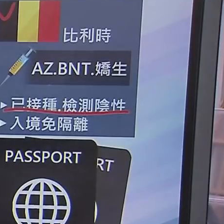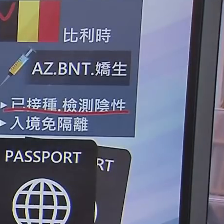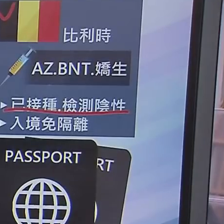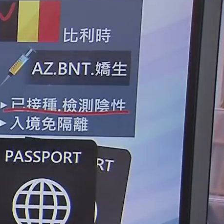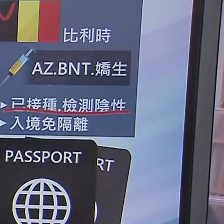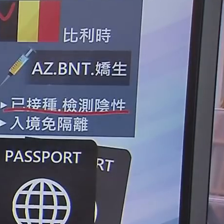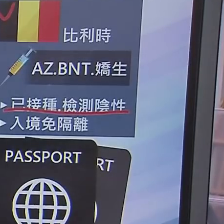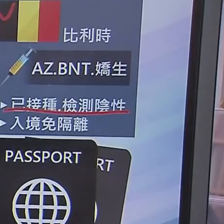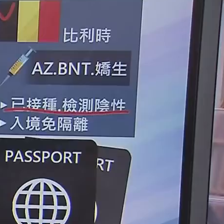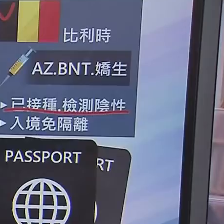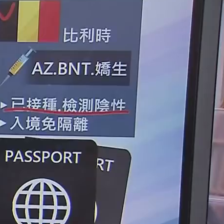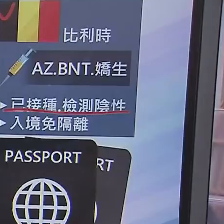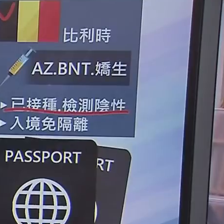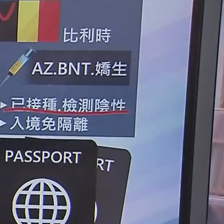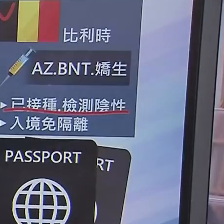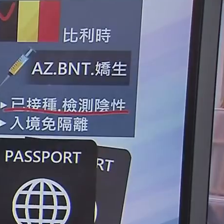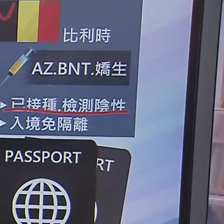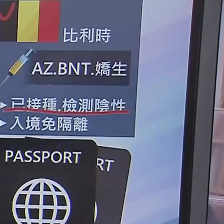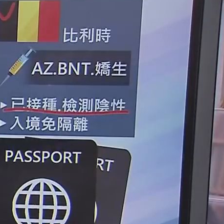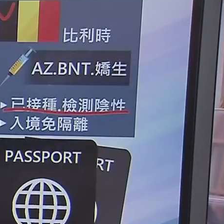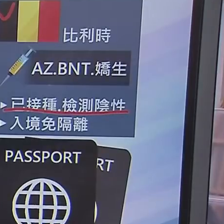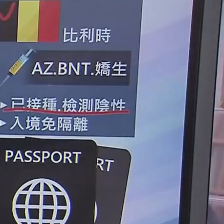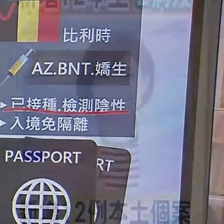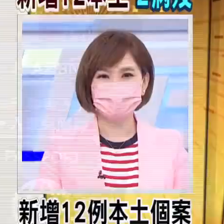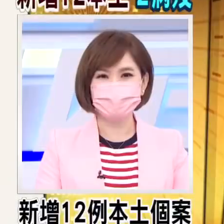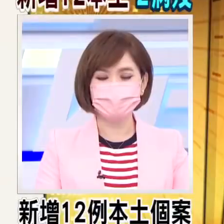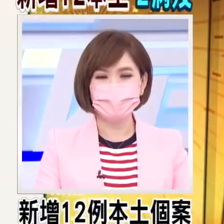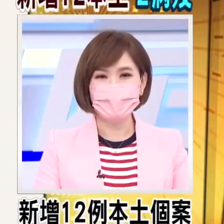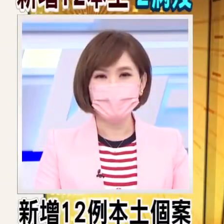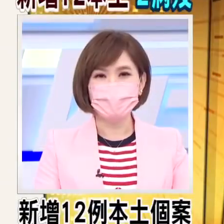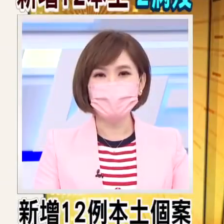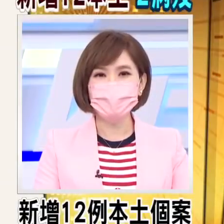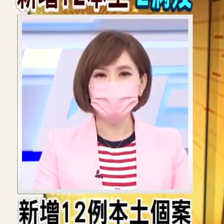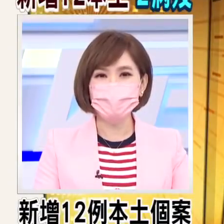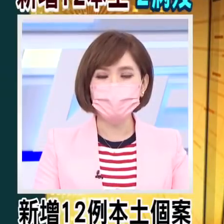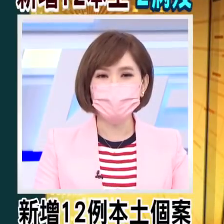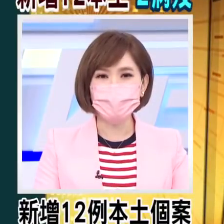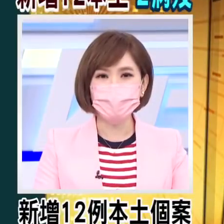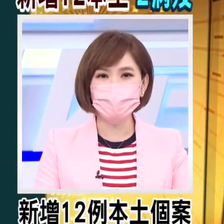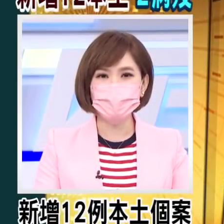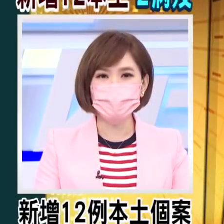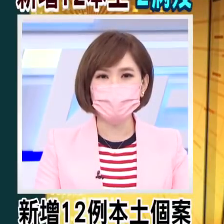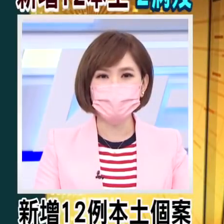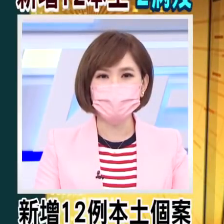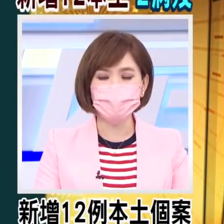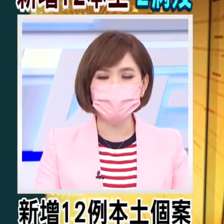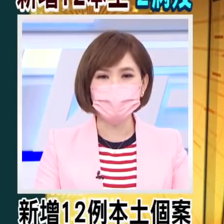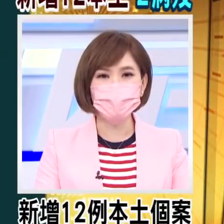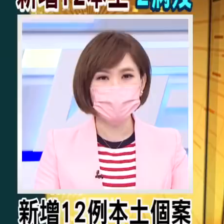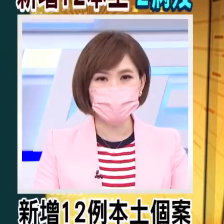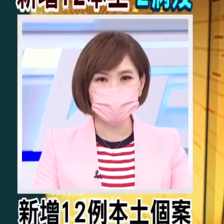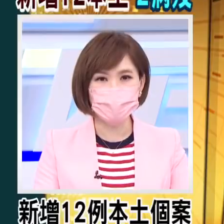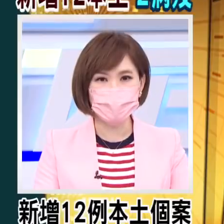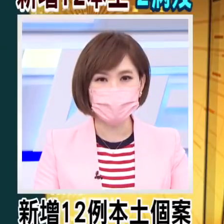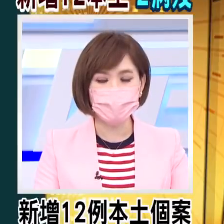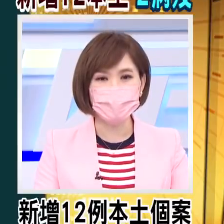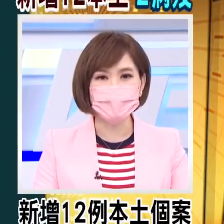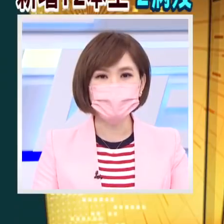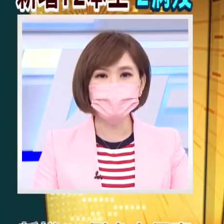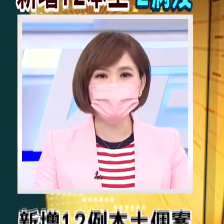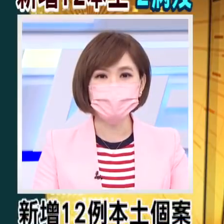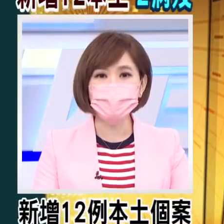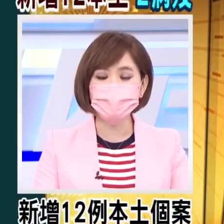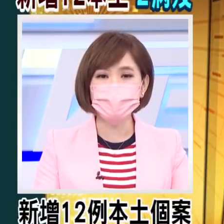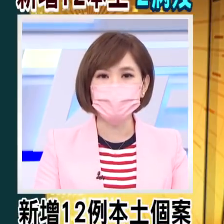8月底。国际间的疫情给大家做参考。 非常谢谢允熙带我们来看国际间的疫情的发展。那么回到国内来